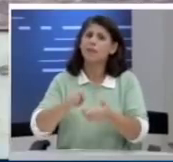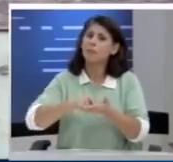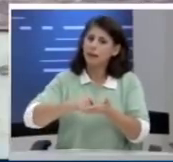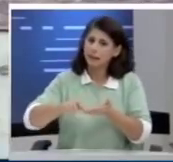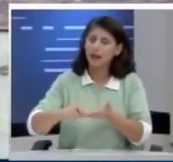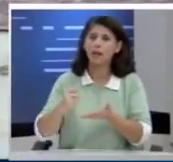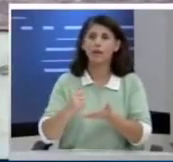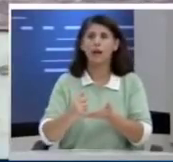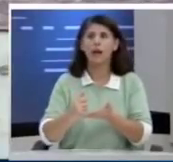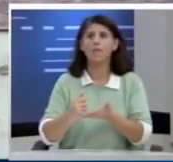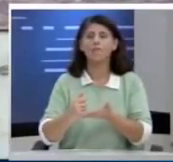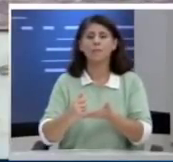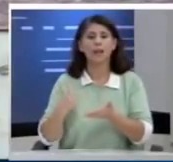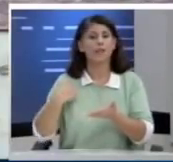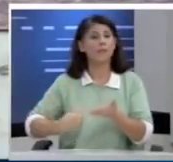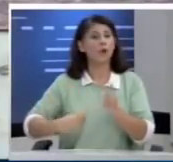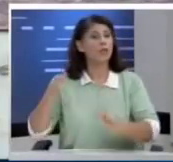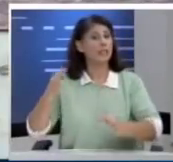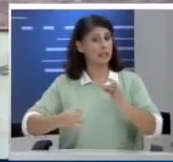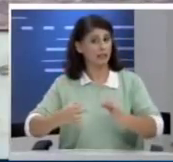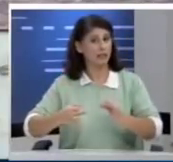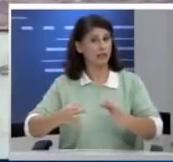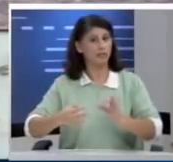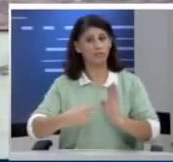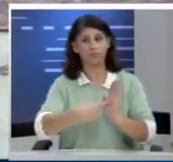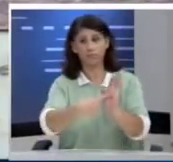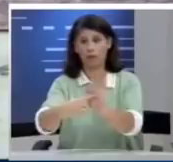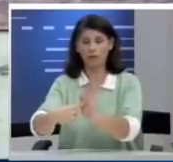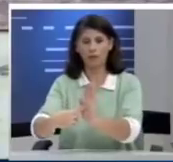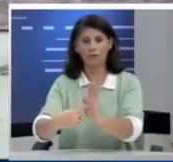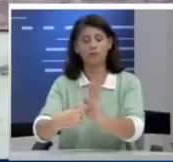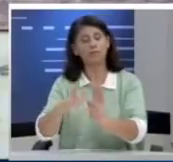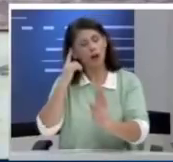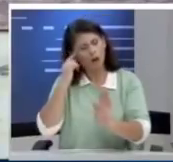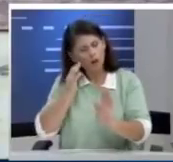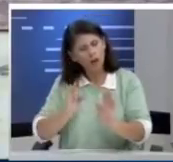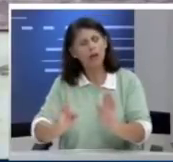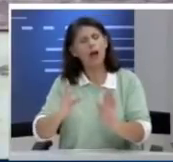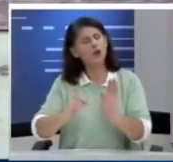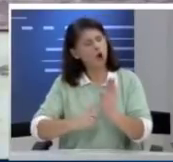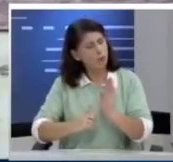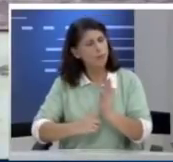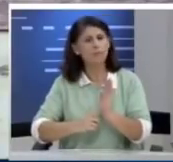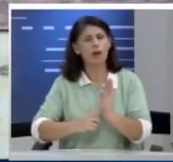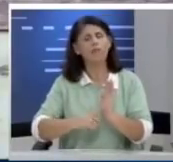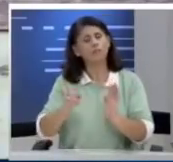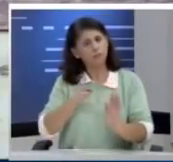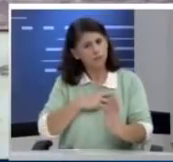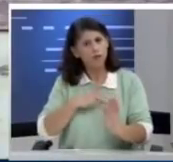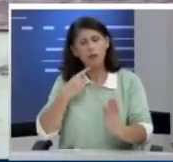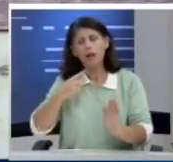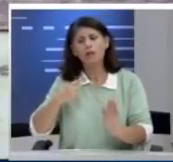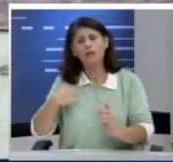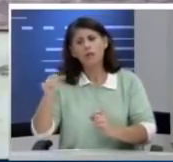με τη δημόσια συζήτηση που γίνεται ευλόγως, νομίμως και σωστά από την πλευρά σας θέτετε τις